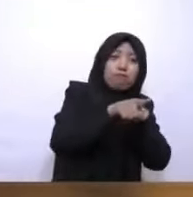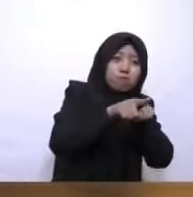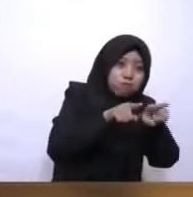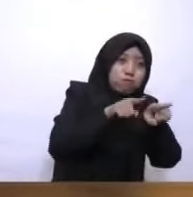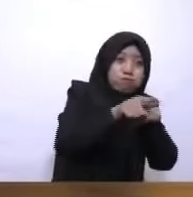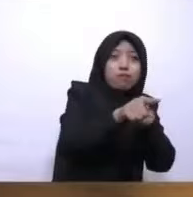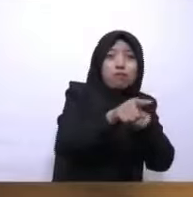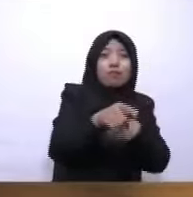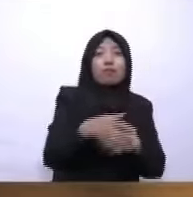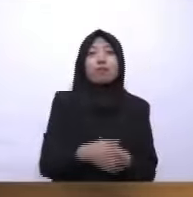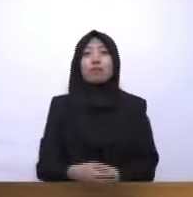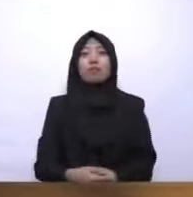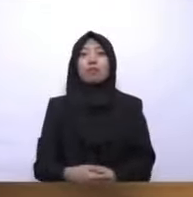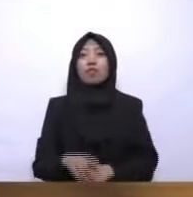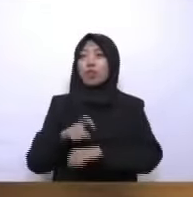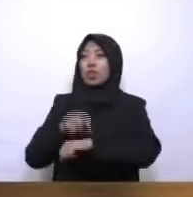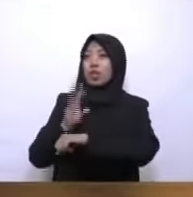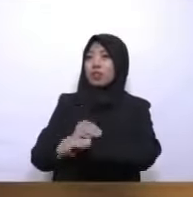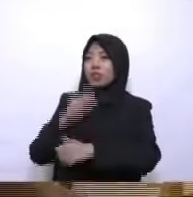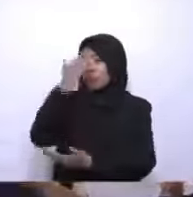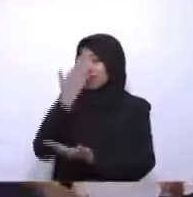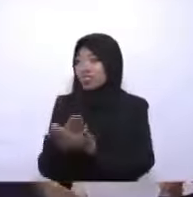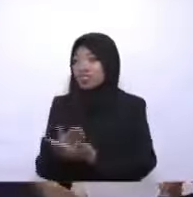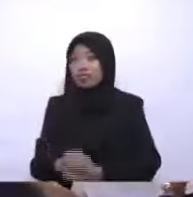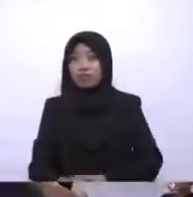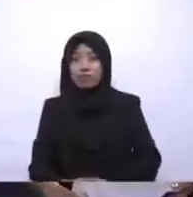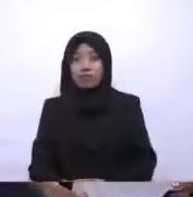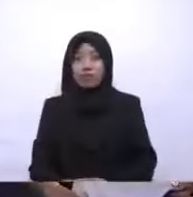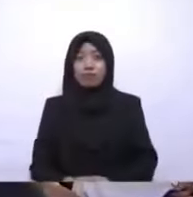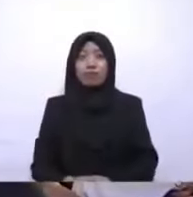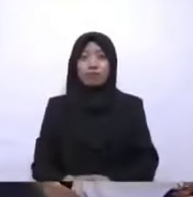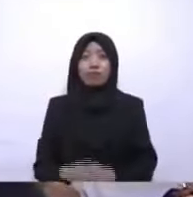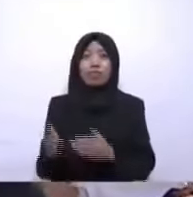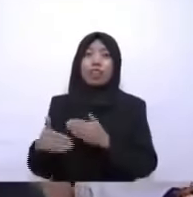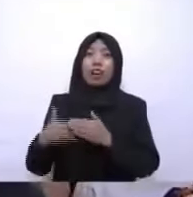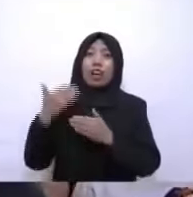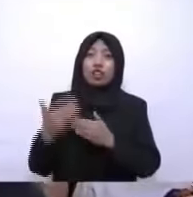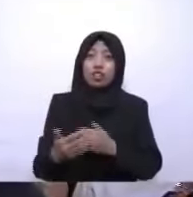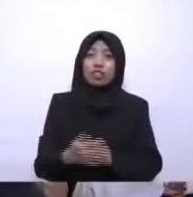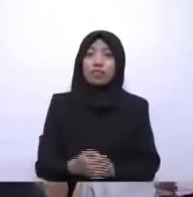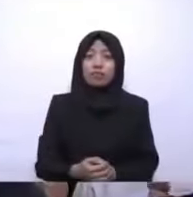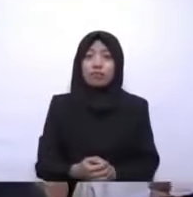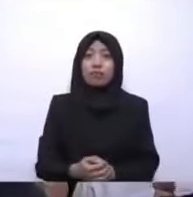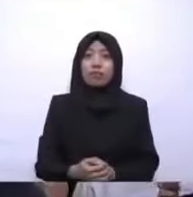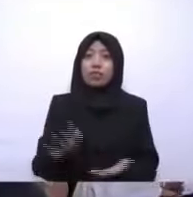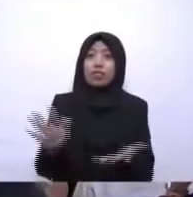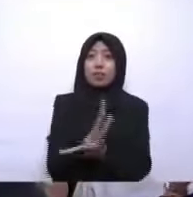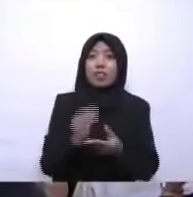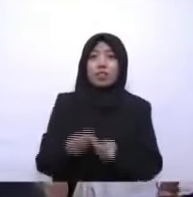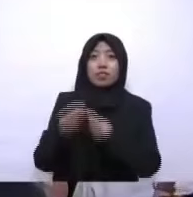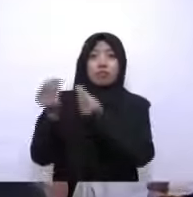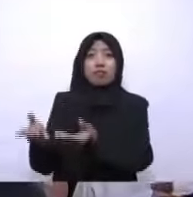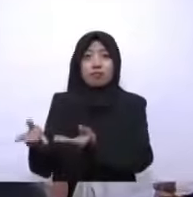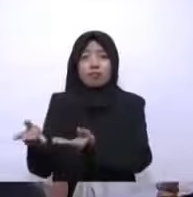dengan... Baik-baik Pak, waktu Anda sudah habis. Terima kasih. Baik. Selanjutnya, saya beri kesempatan